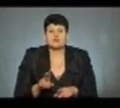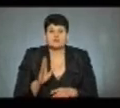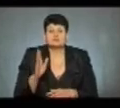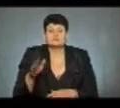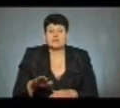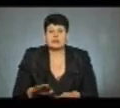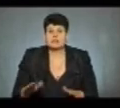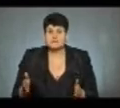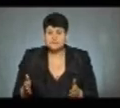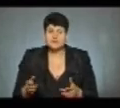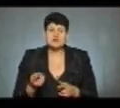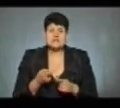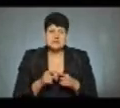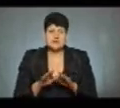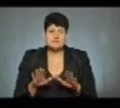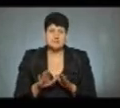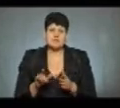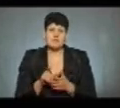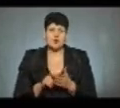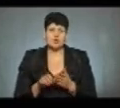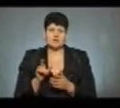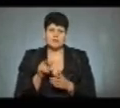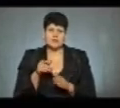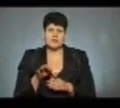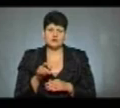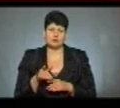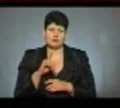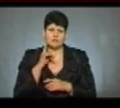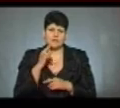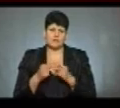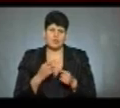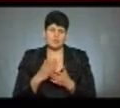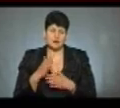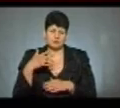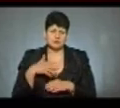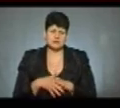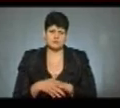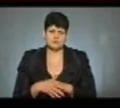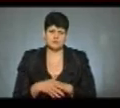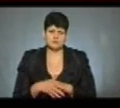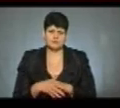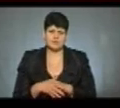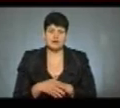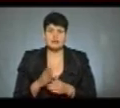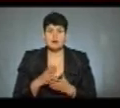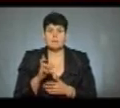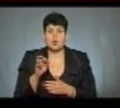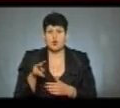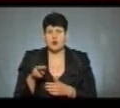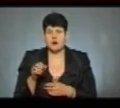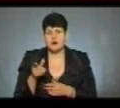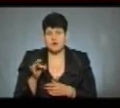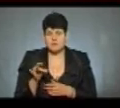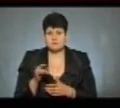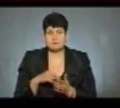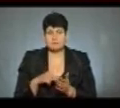ця пісня про те, що молоде покоління має бути свідомим. Блогер, який в Ютубі називається «Містер Біст», і він мене